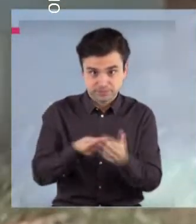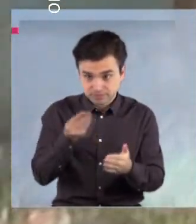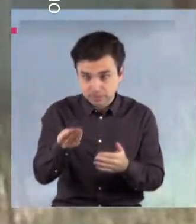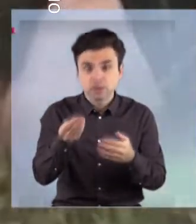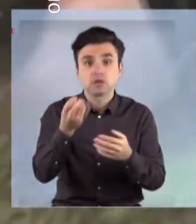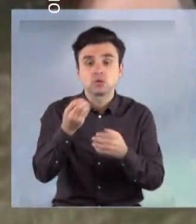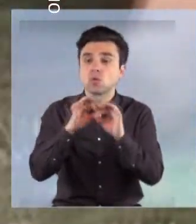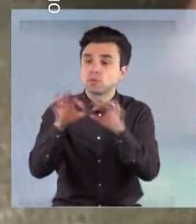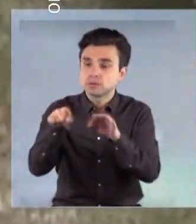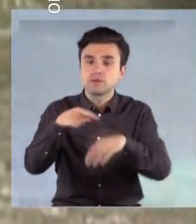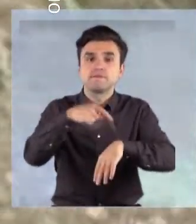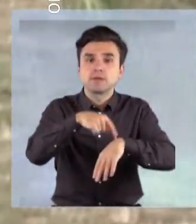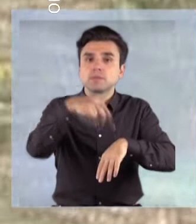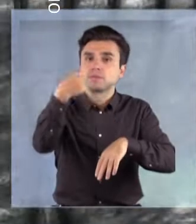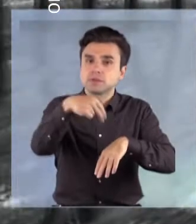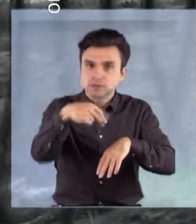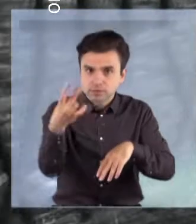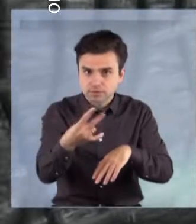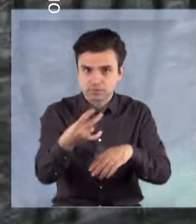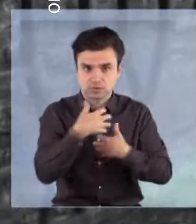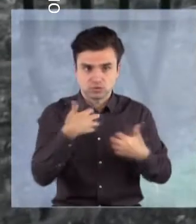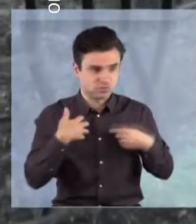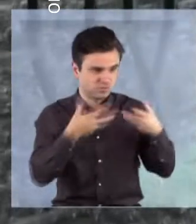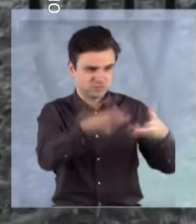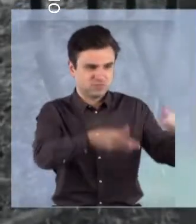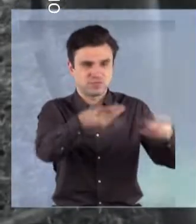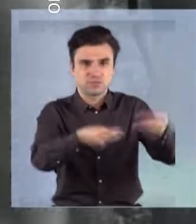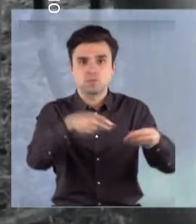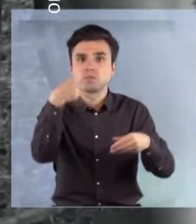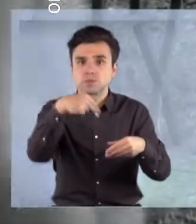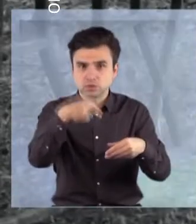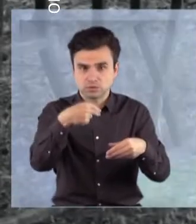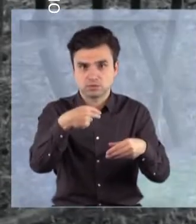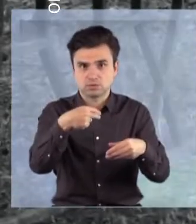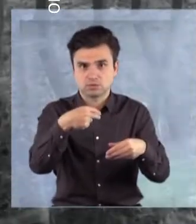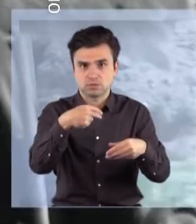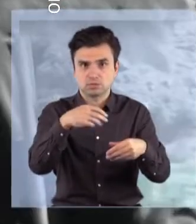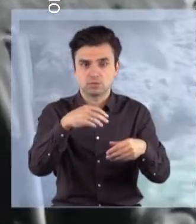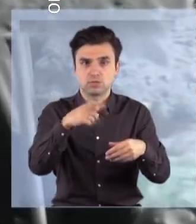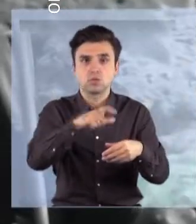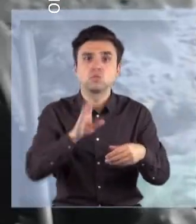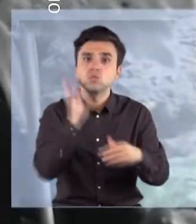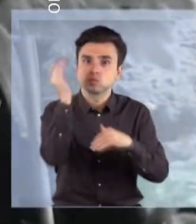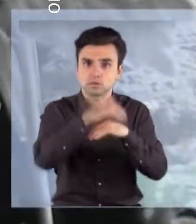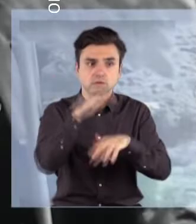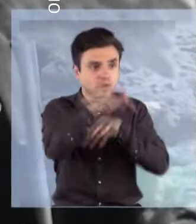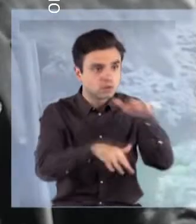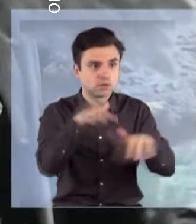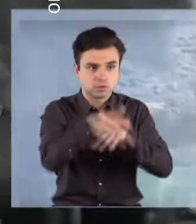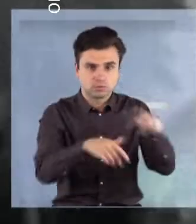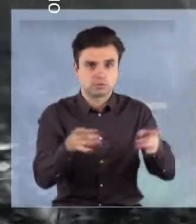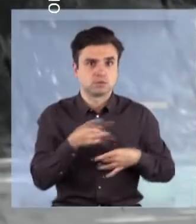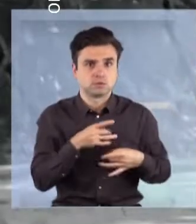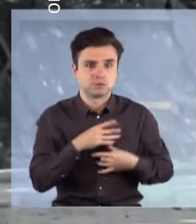Це докази, зібрані після арешту чоловіка, відеозаписи і результати слідчих дій. Нагадаю, про затримання криворізького маньяка